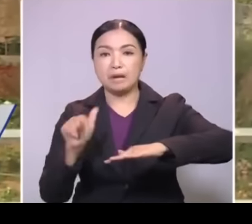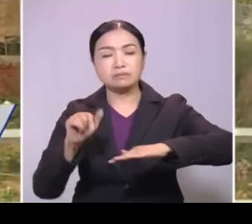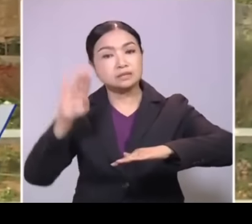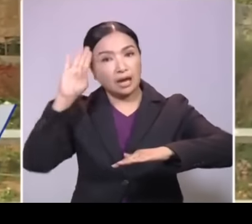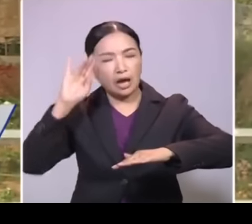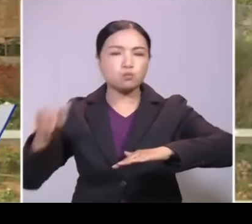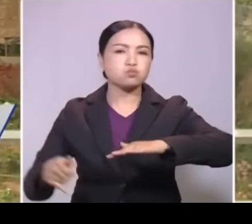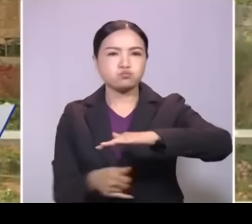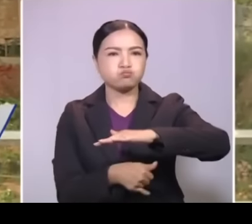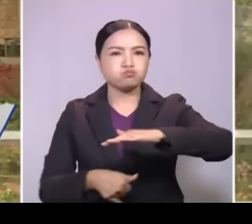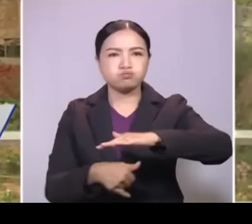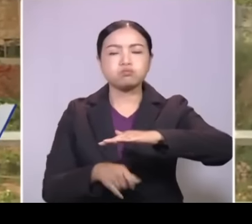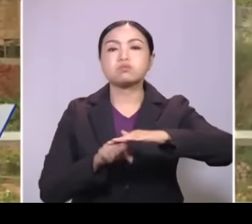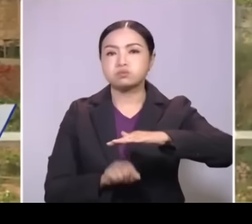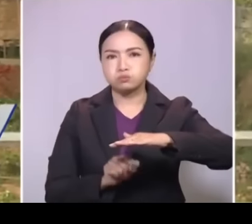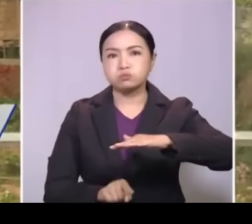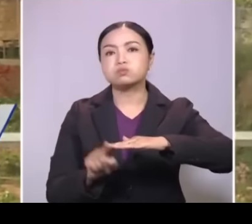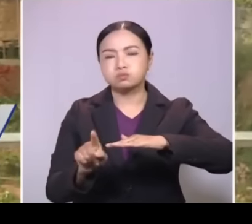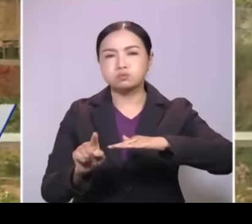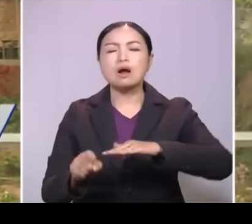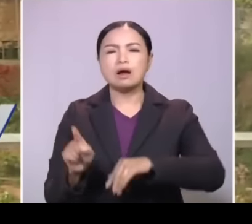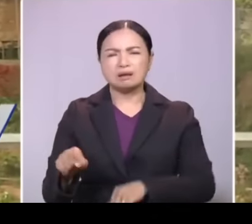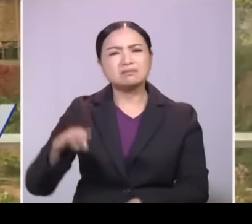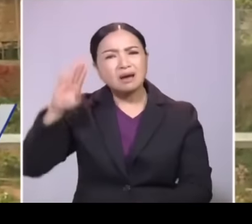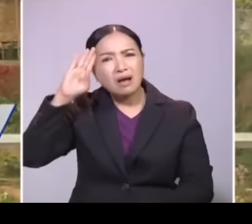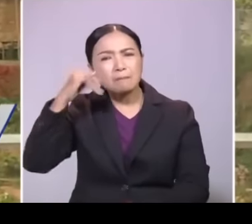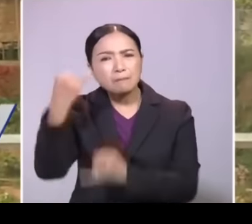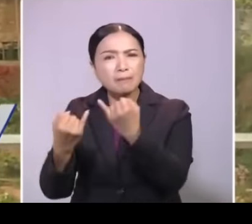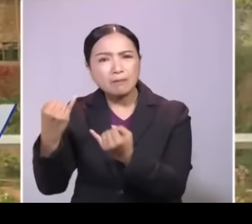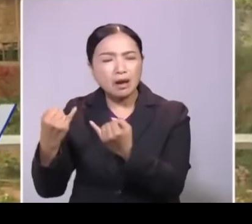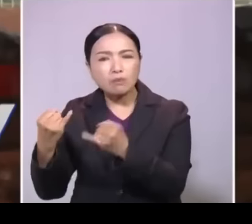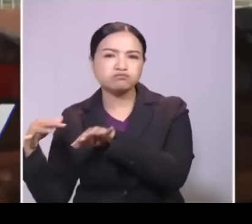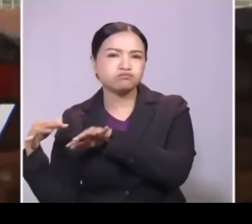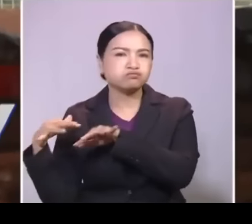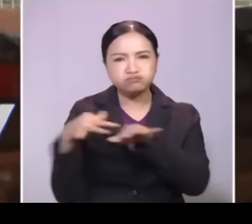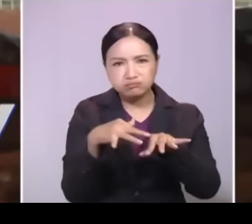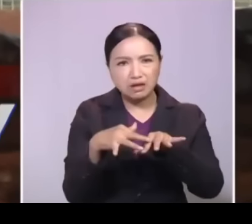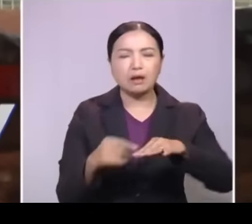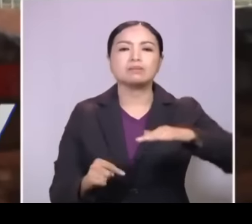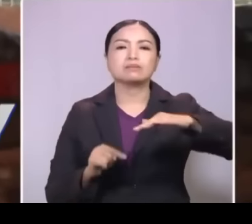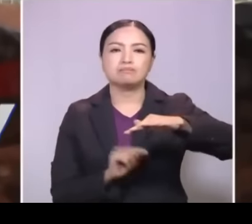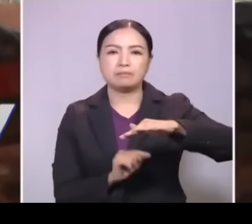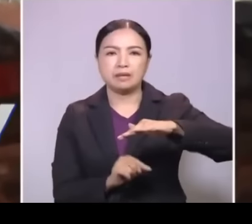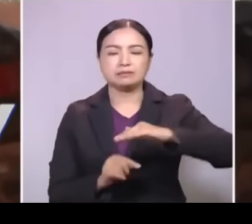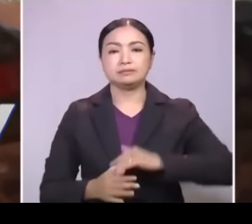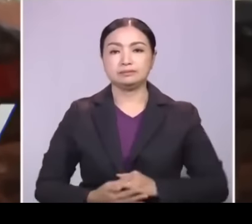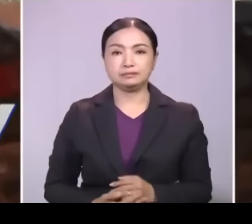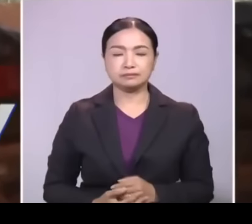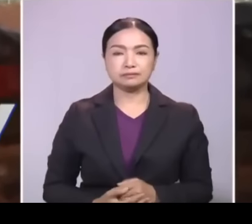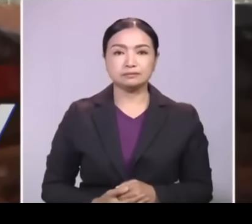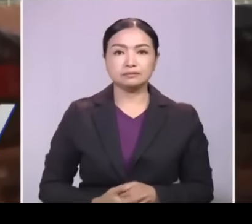ที่ถูกโจมตีแล้วก็แตกพ่ายมารวมกันอยู่ที่จุดบริเวณนี้ครับ